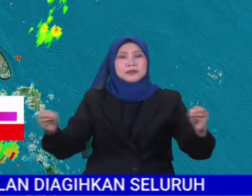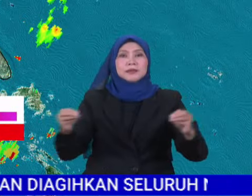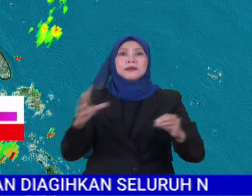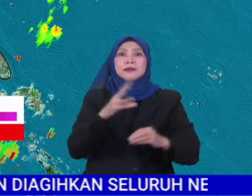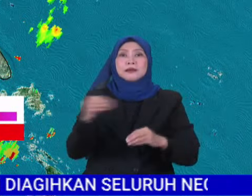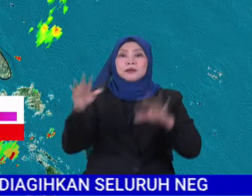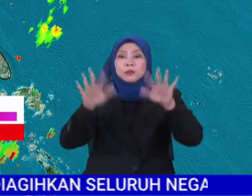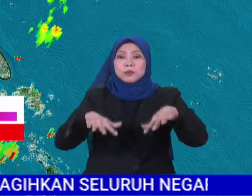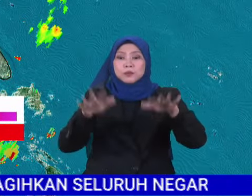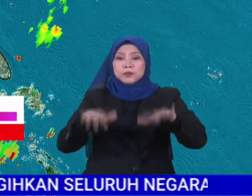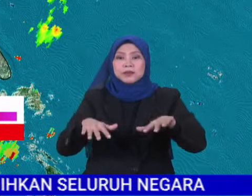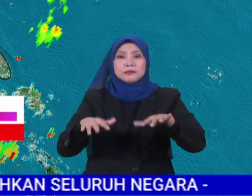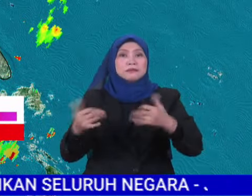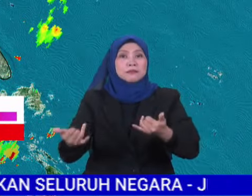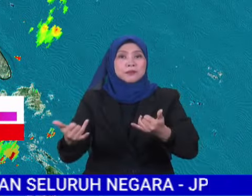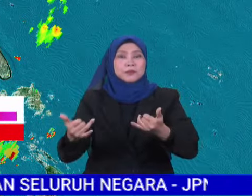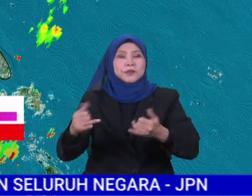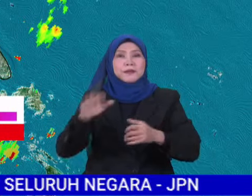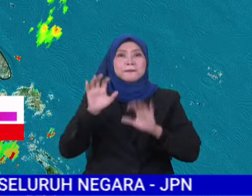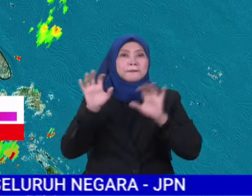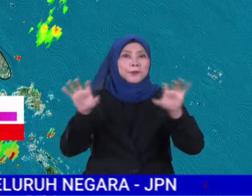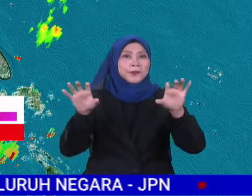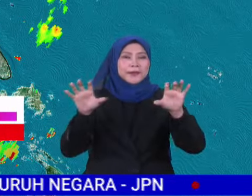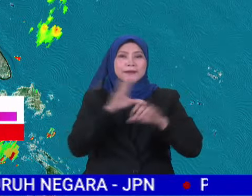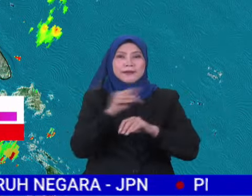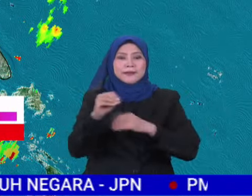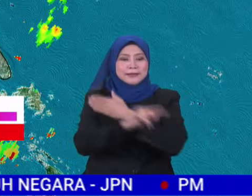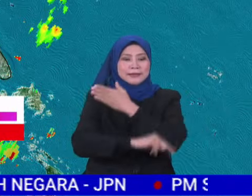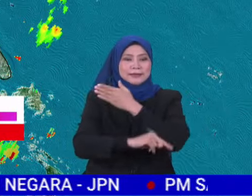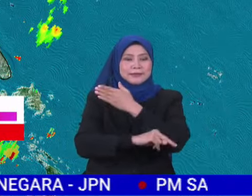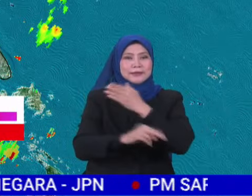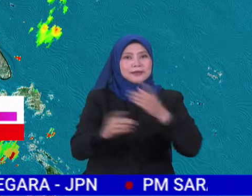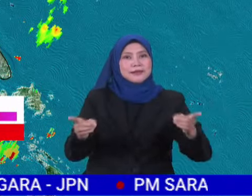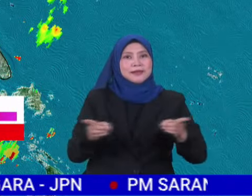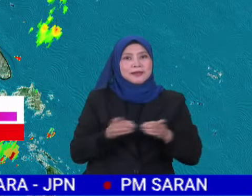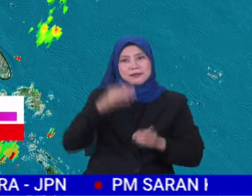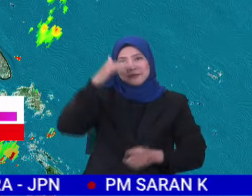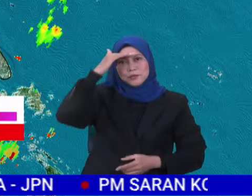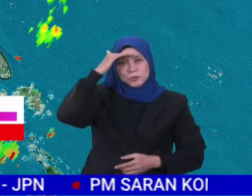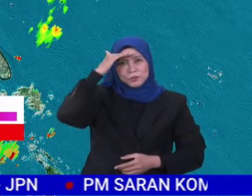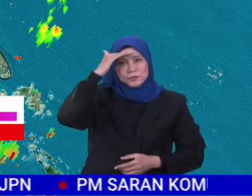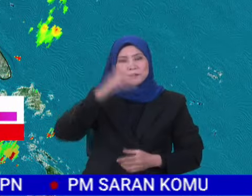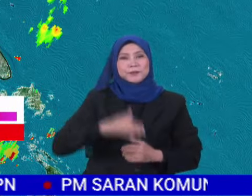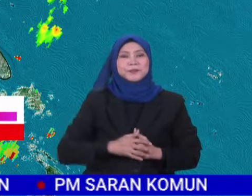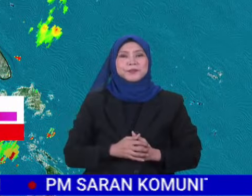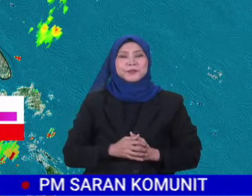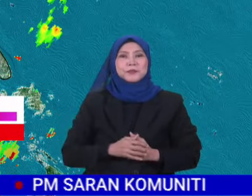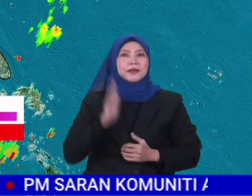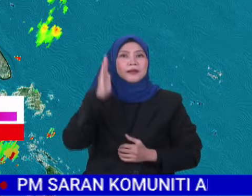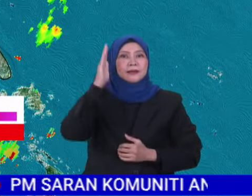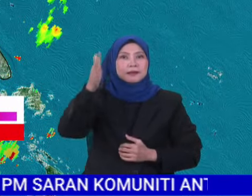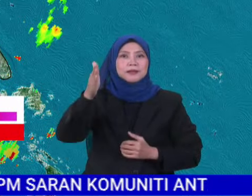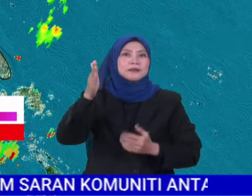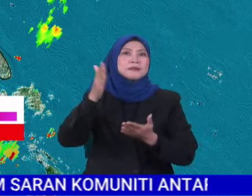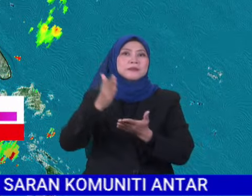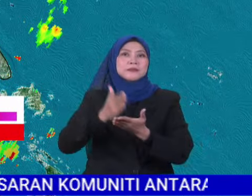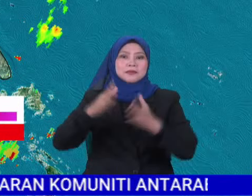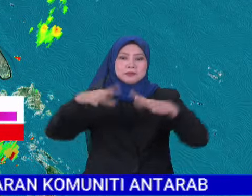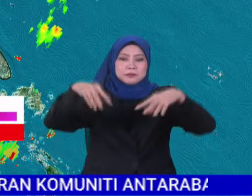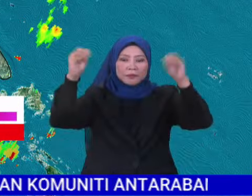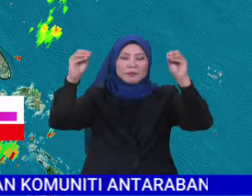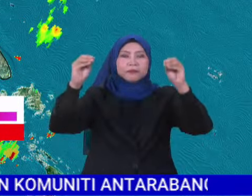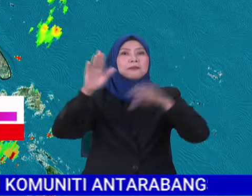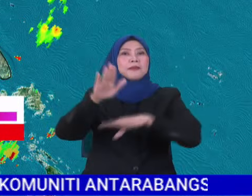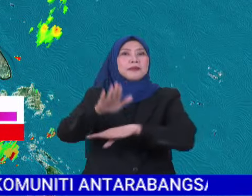hanya berlaku di sekitar daerah Pontianak dan juga di negeri di daerah Johor Baru sakit aja khan ianya akan berangsur Indo menjelang